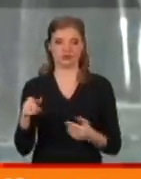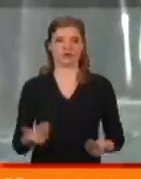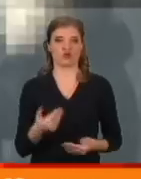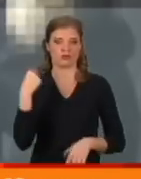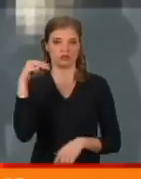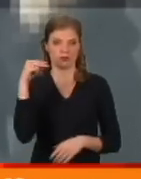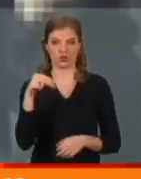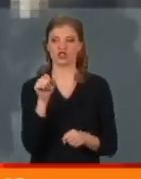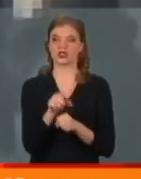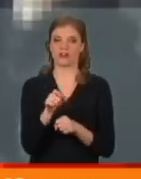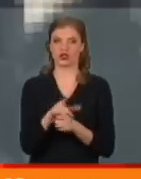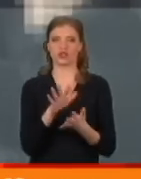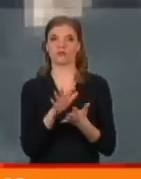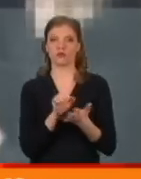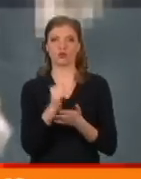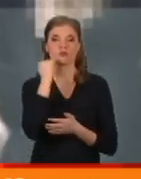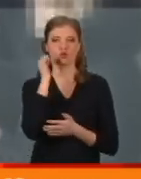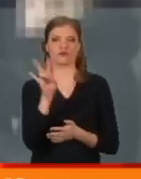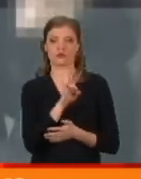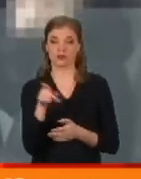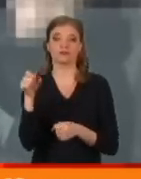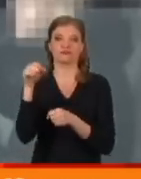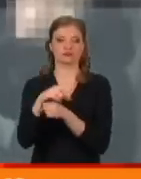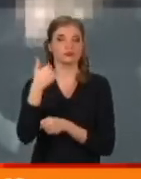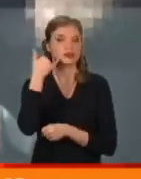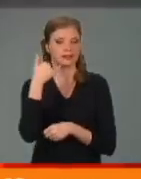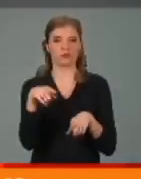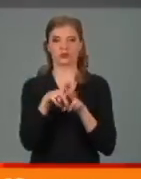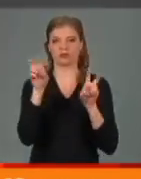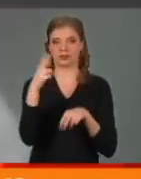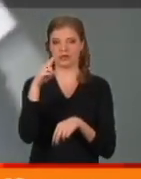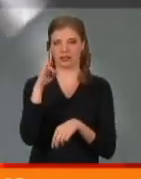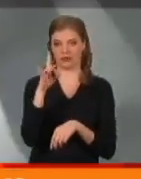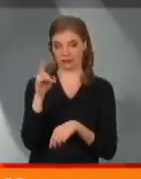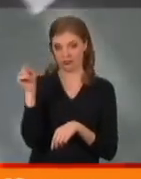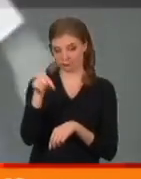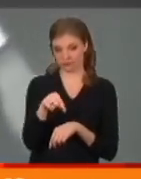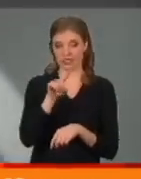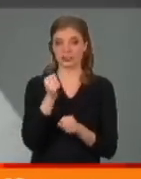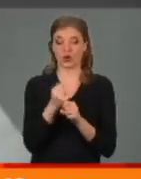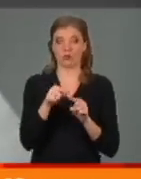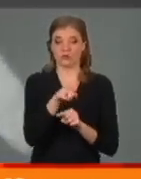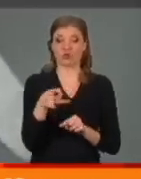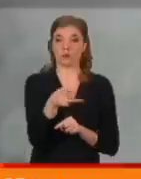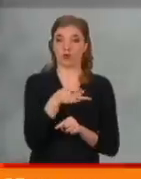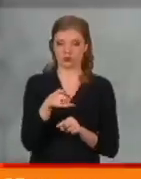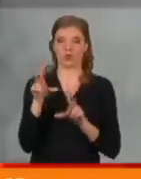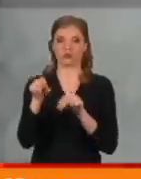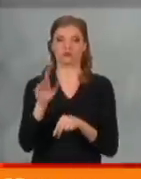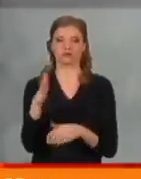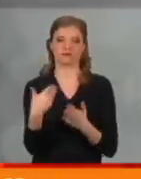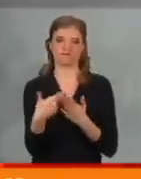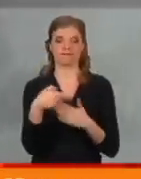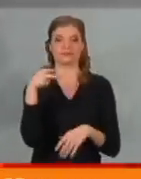Запоріжжя. Завдання – поплюжити московські церкви. Вони дістали телефоном з так званої ДНР. Лише за роботу в цьому регіоні куратор обіцяли їм